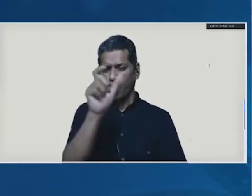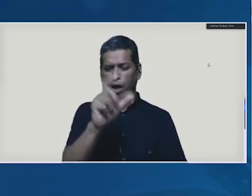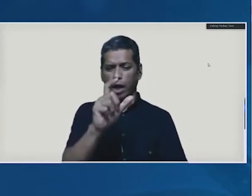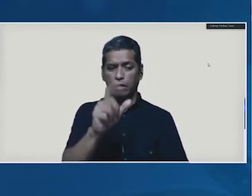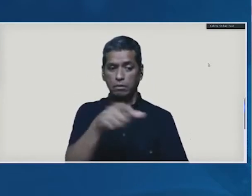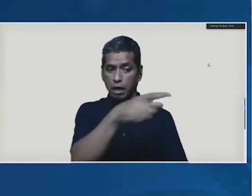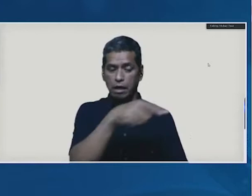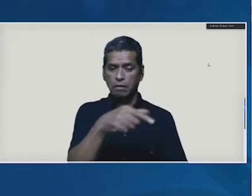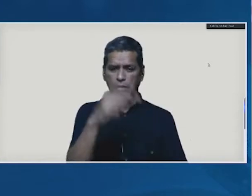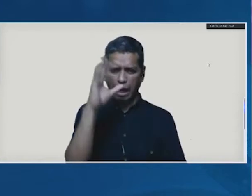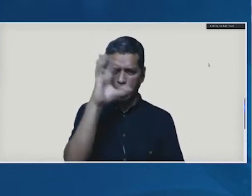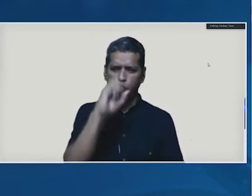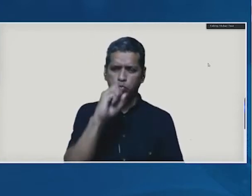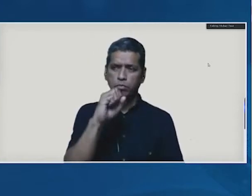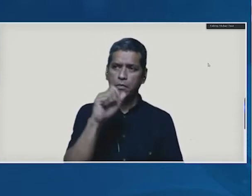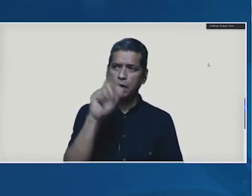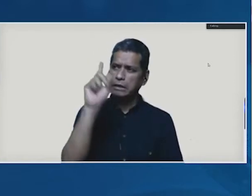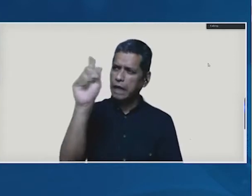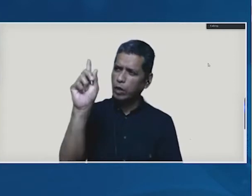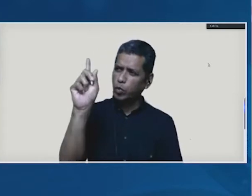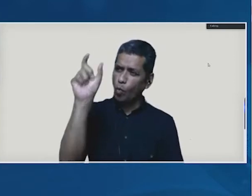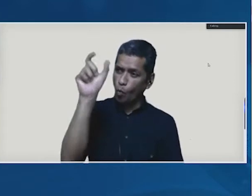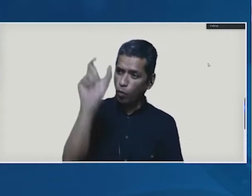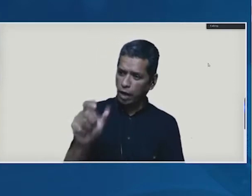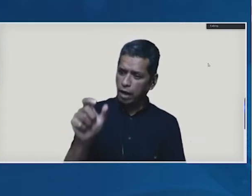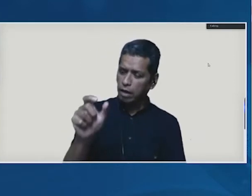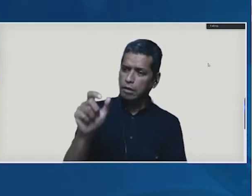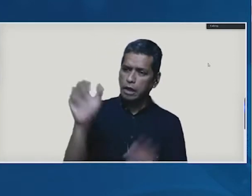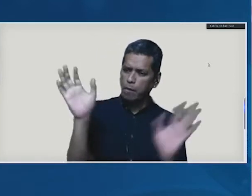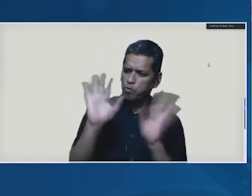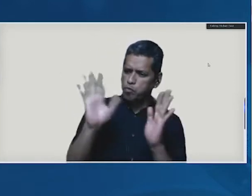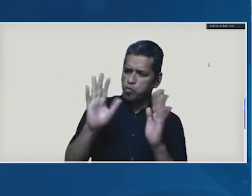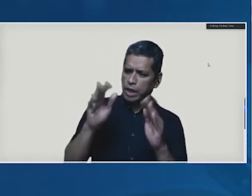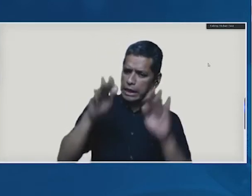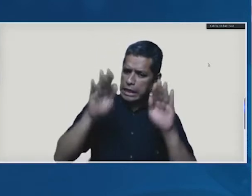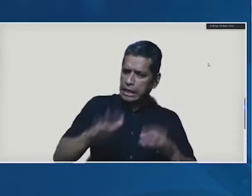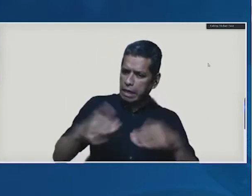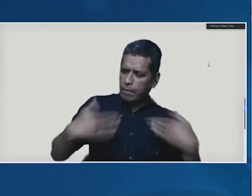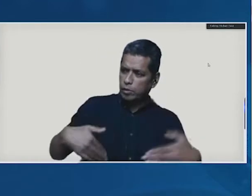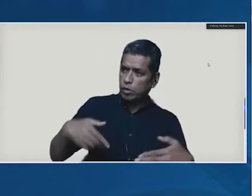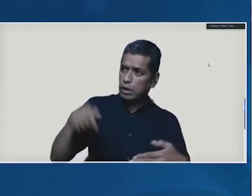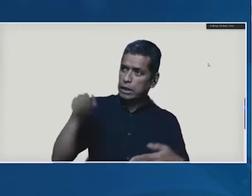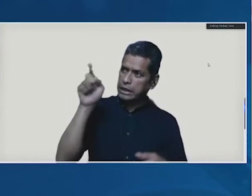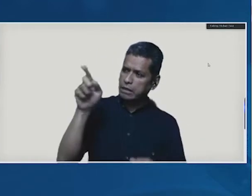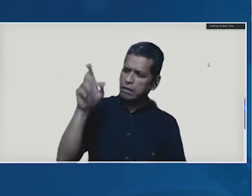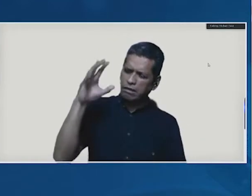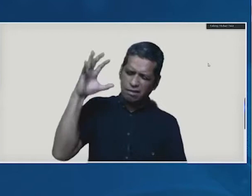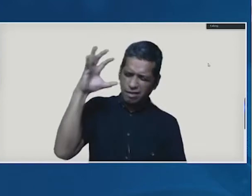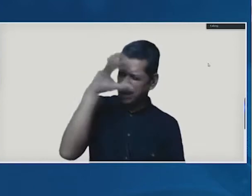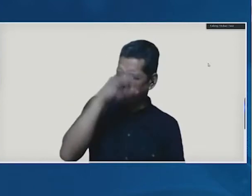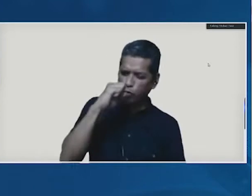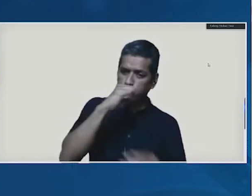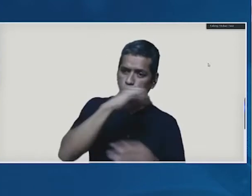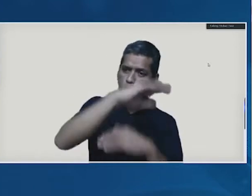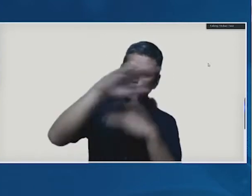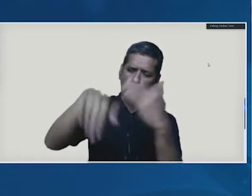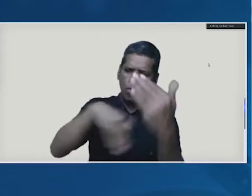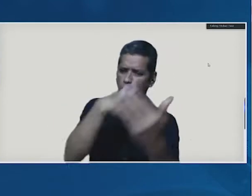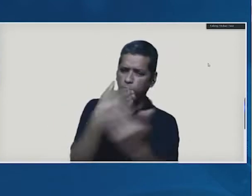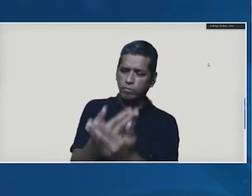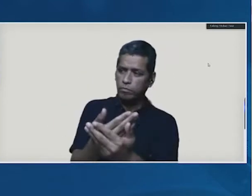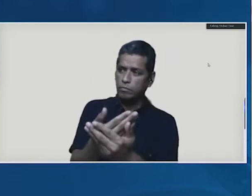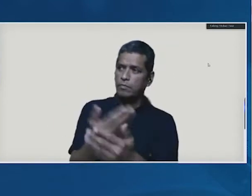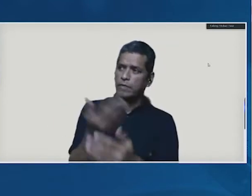ada tokoh Tuhan yang tahu segala-galanya yang dapat